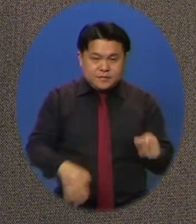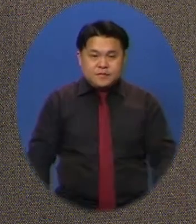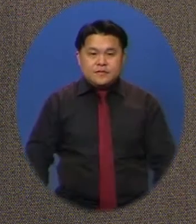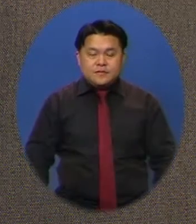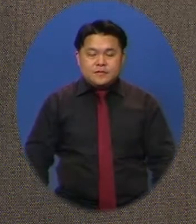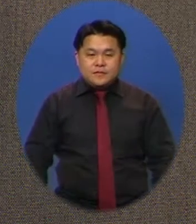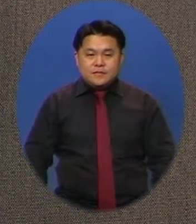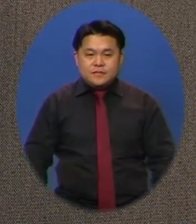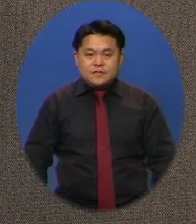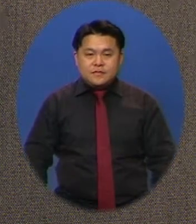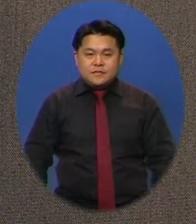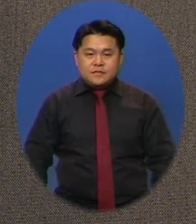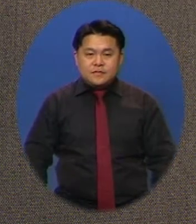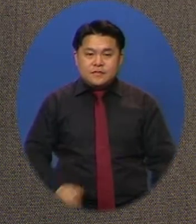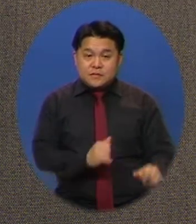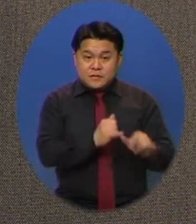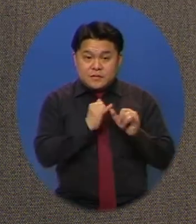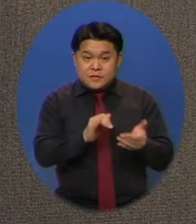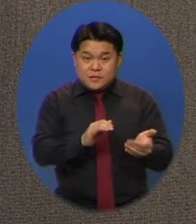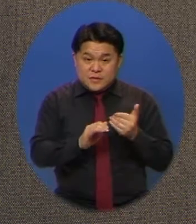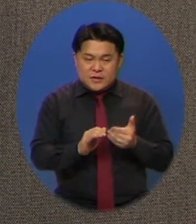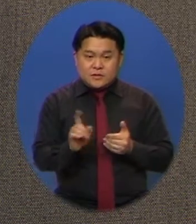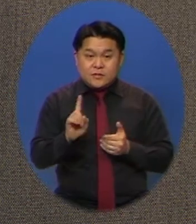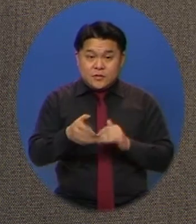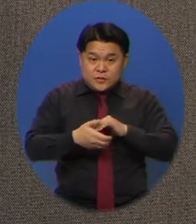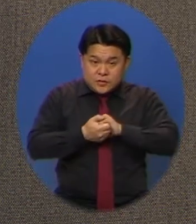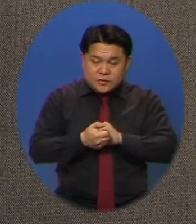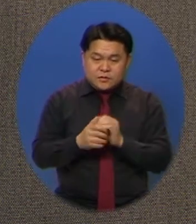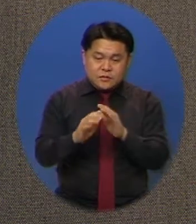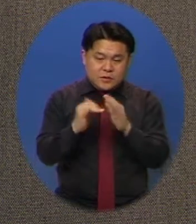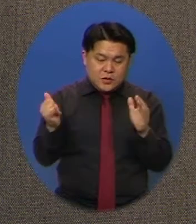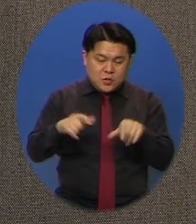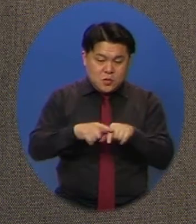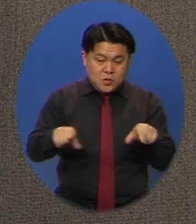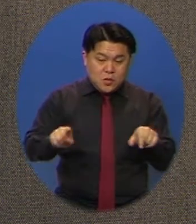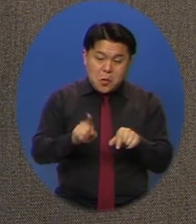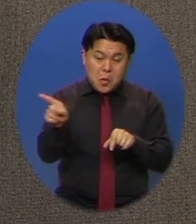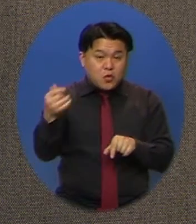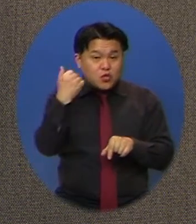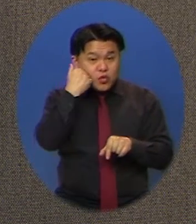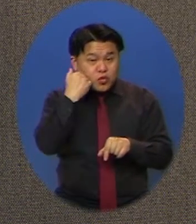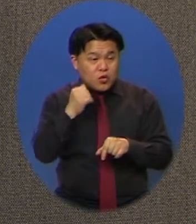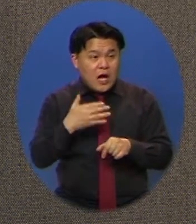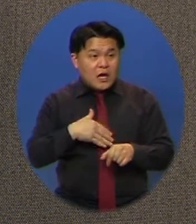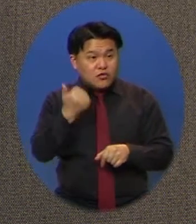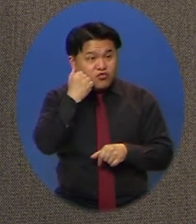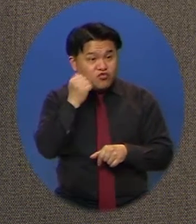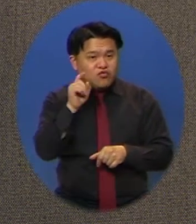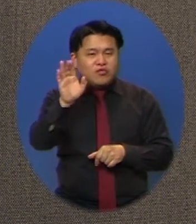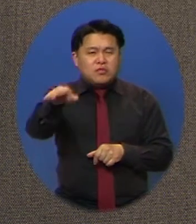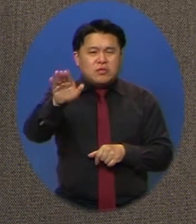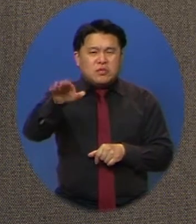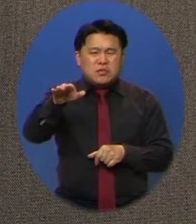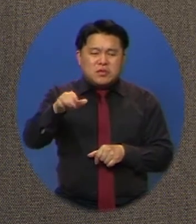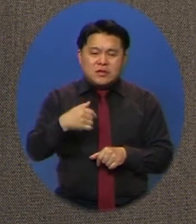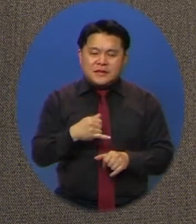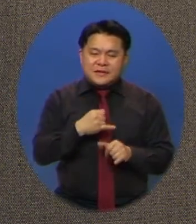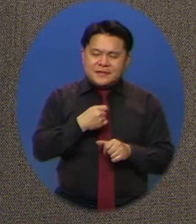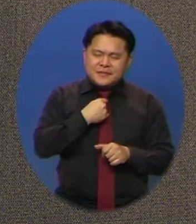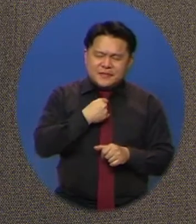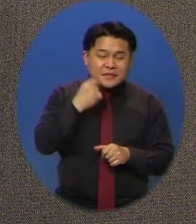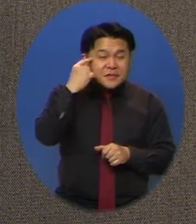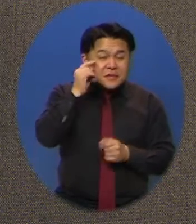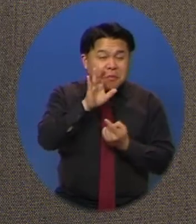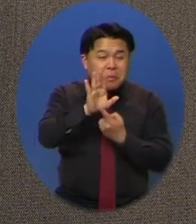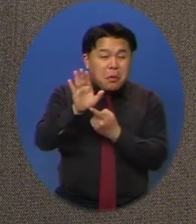했습니다. 자살하기 전에 반드시 가족이나 우리 이웃에 그런